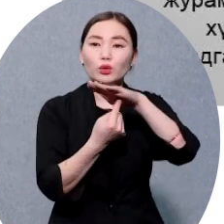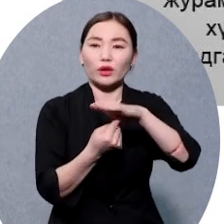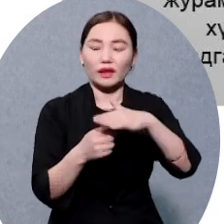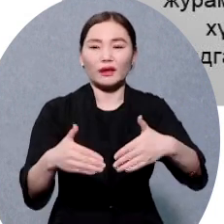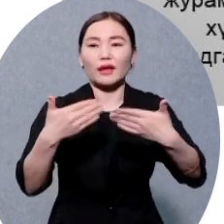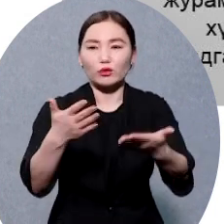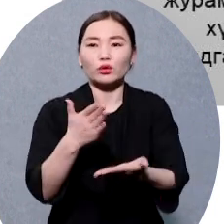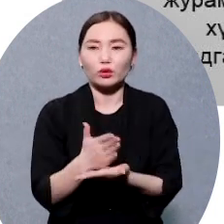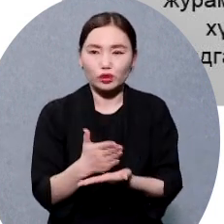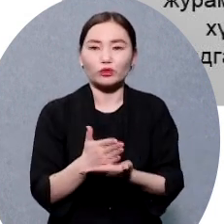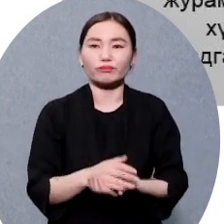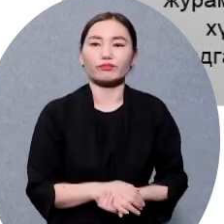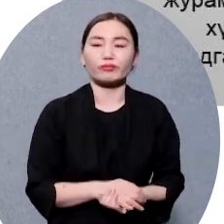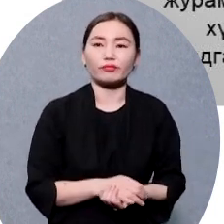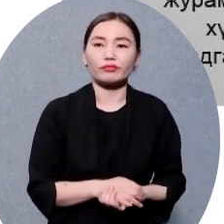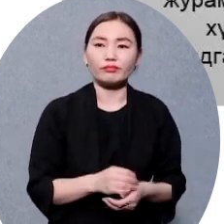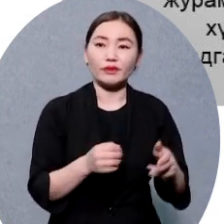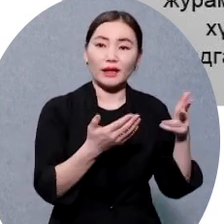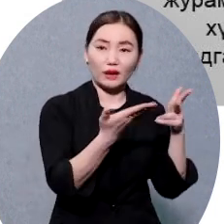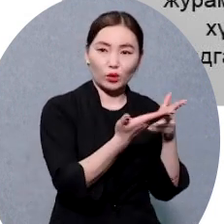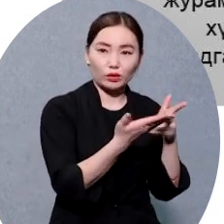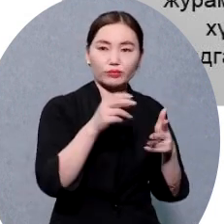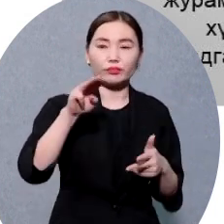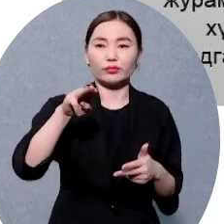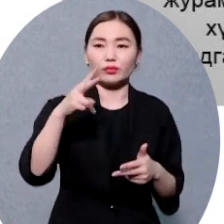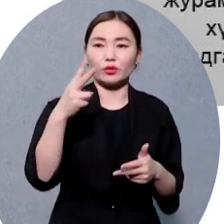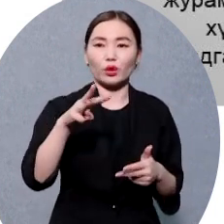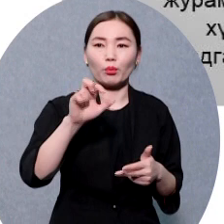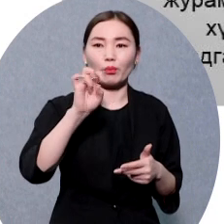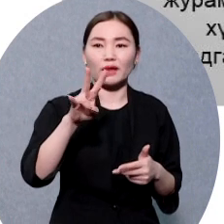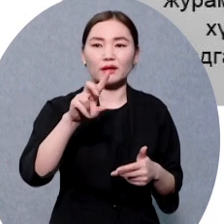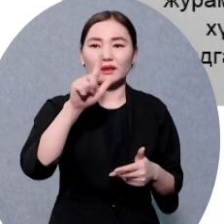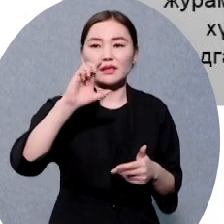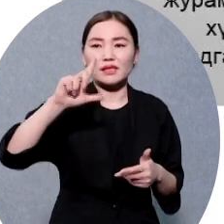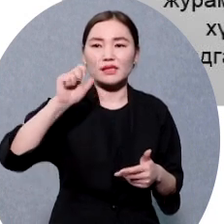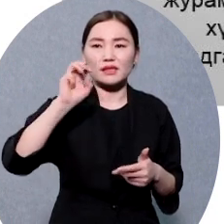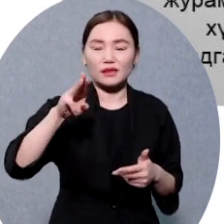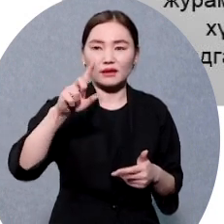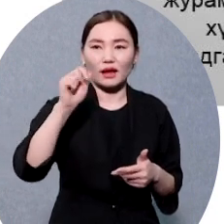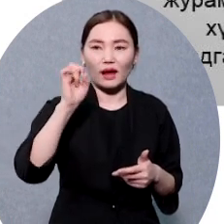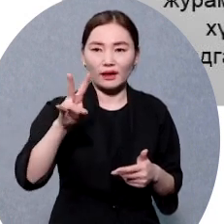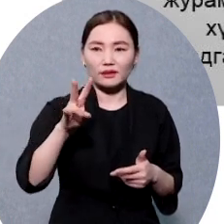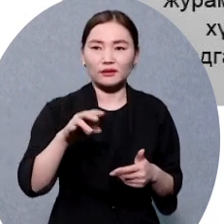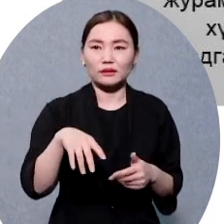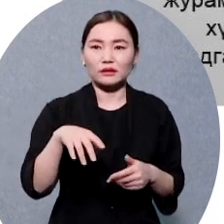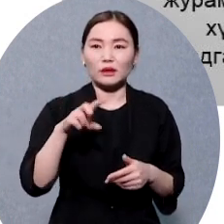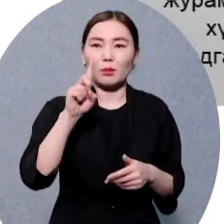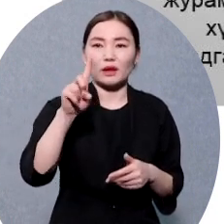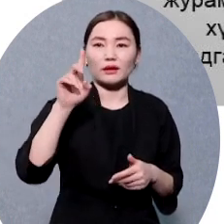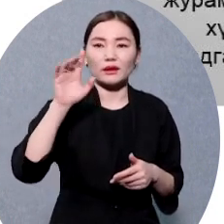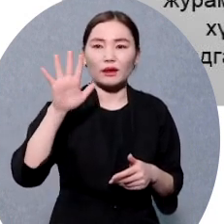хаан за 1576 онд төвдийн одоо гармаа ламыг залаад за өөрөөр бурхны одоо шашинд